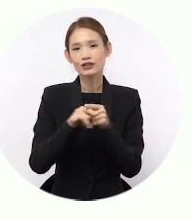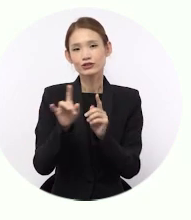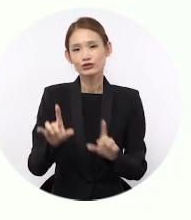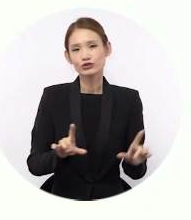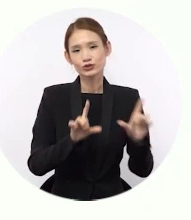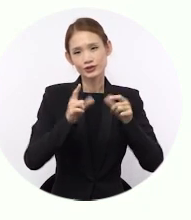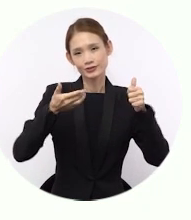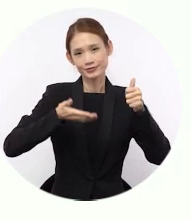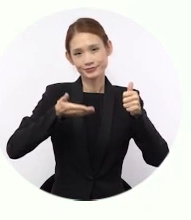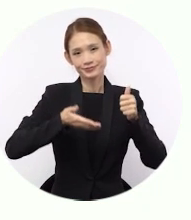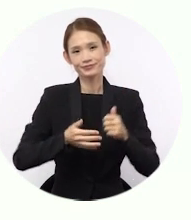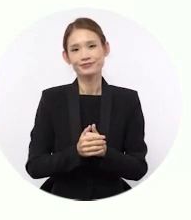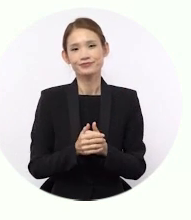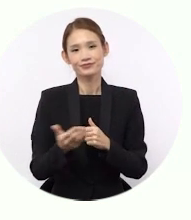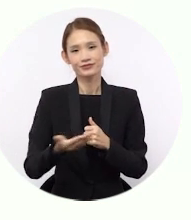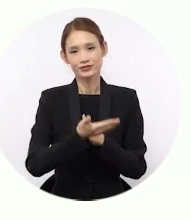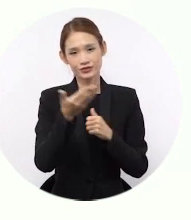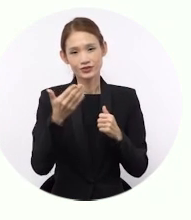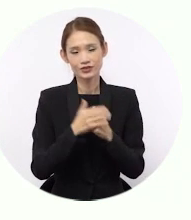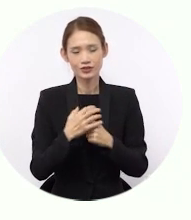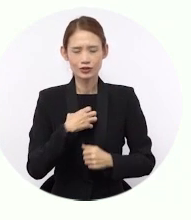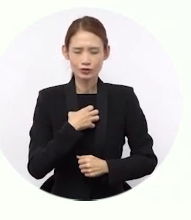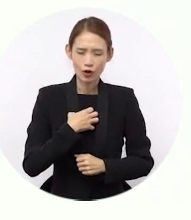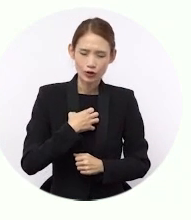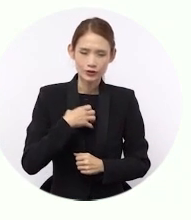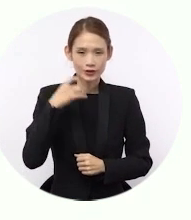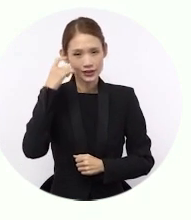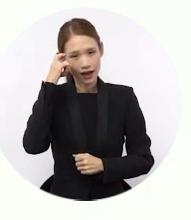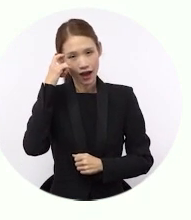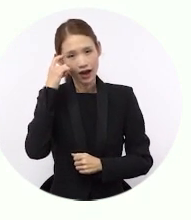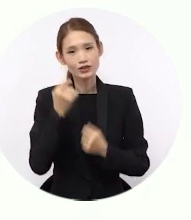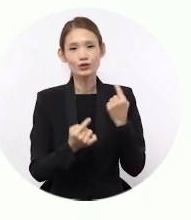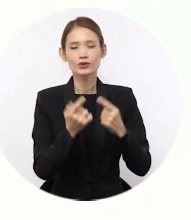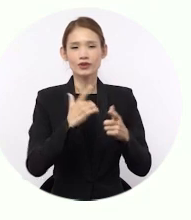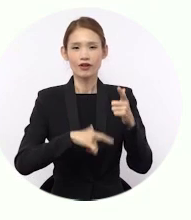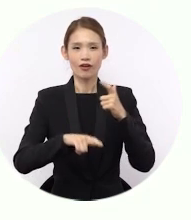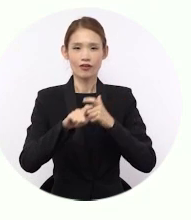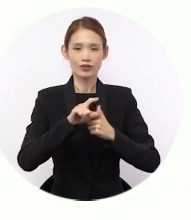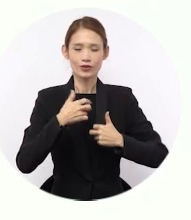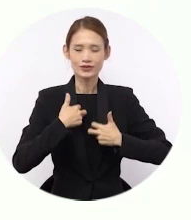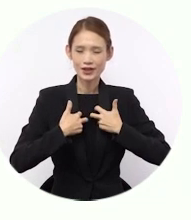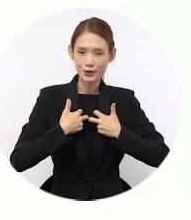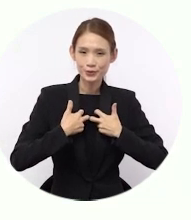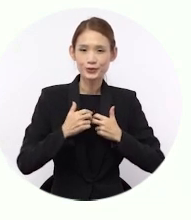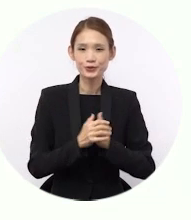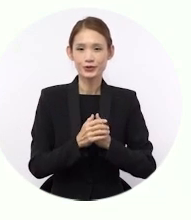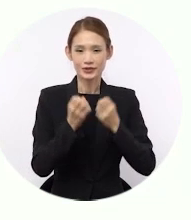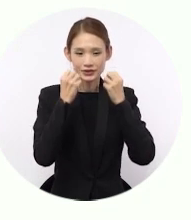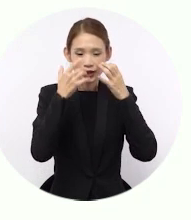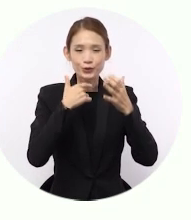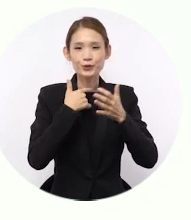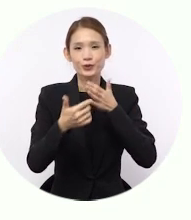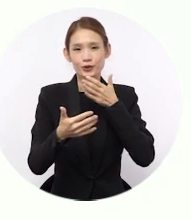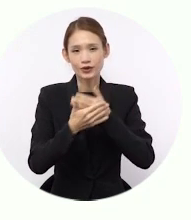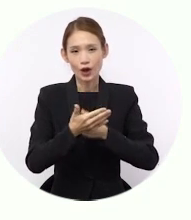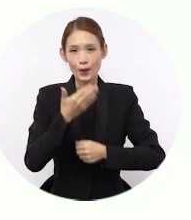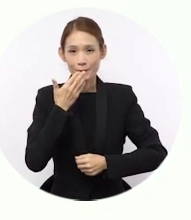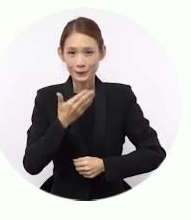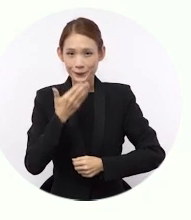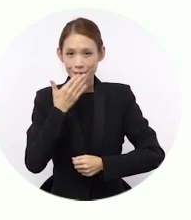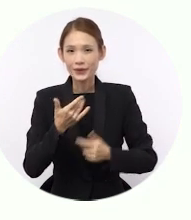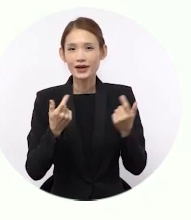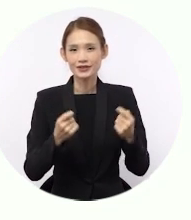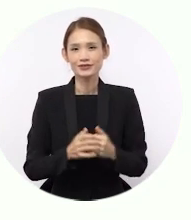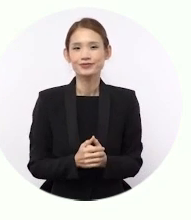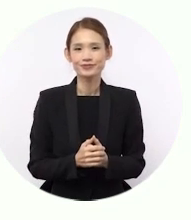많이 보내보시면 좋겠어요. 여러분이 걱정, 상상하시는 것보다 훨씬 재미있고 새로운 경험이